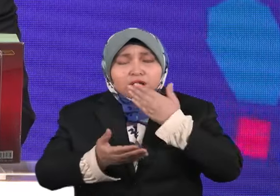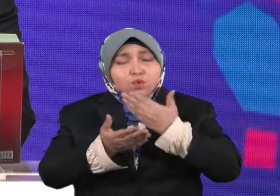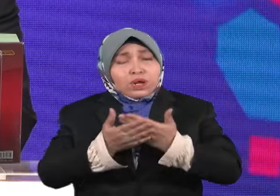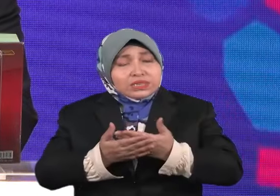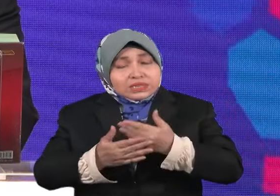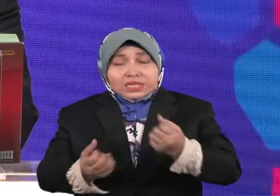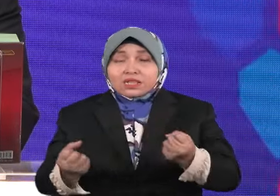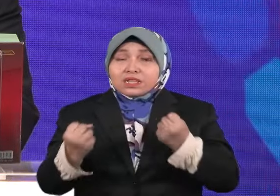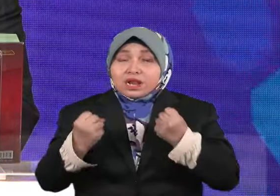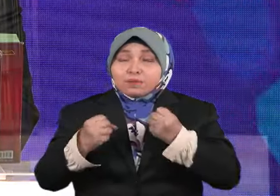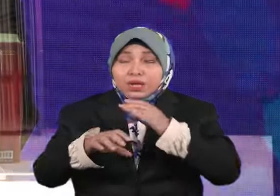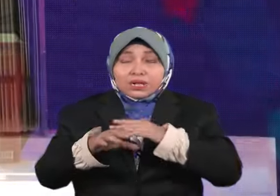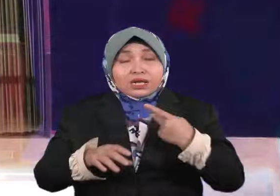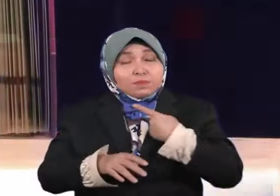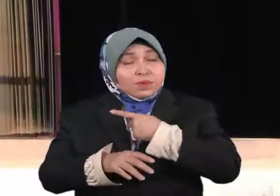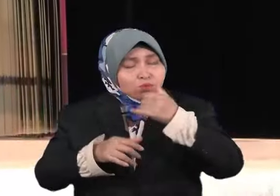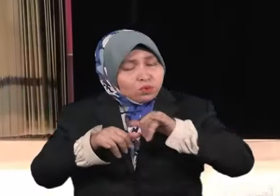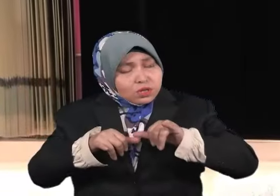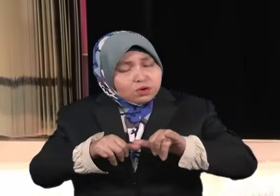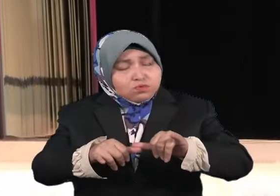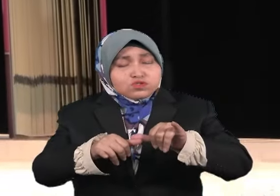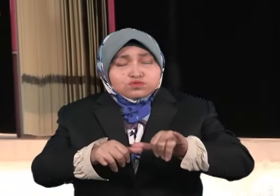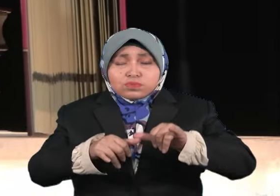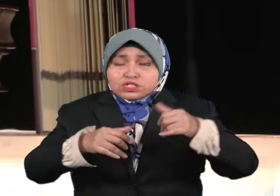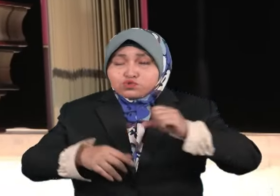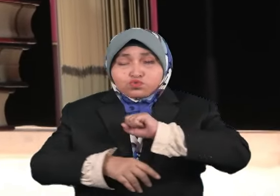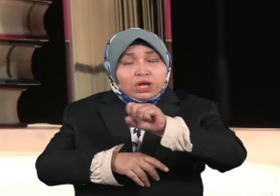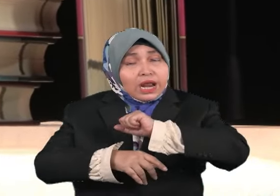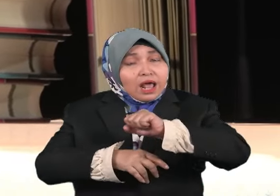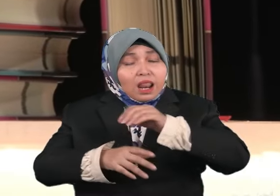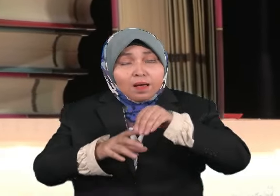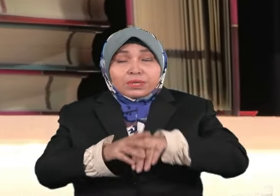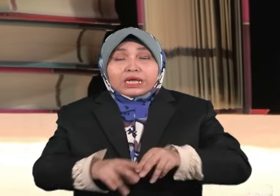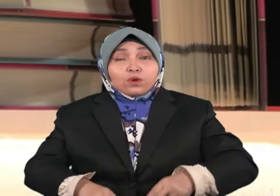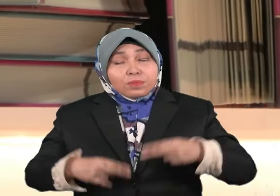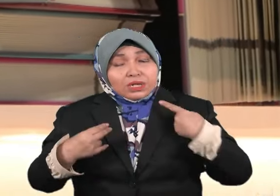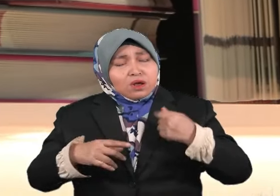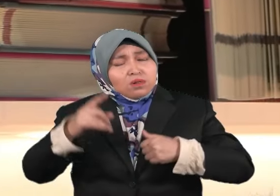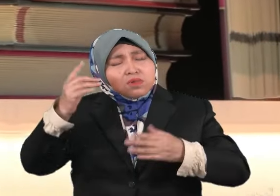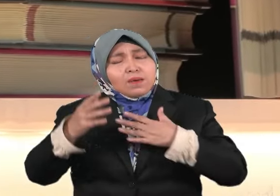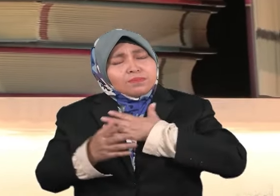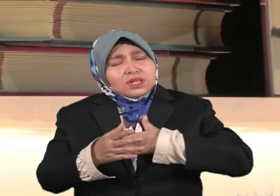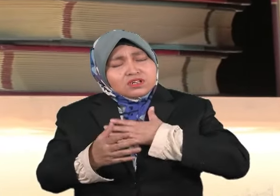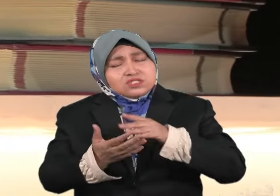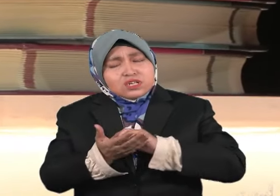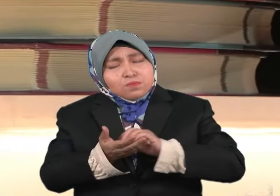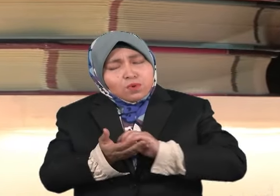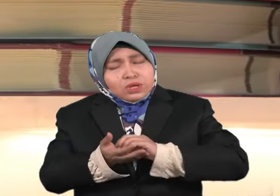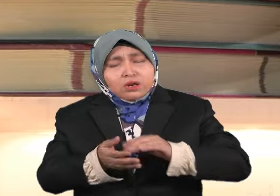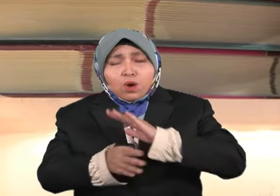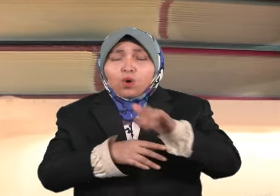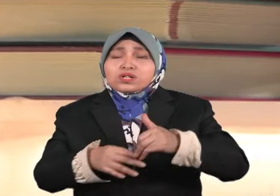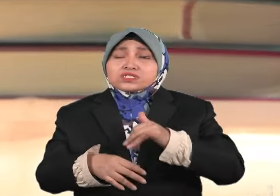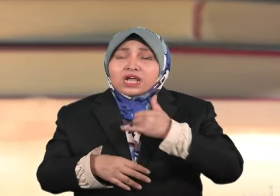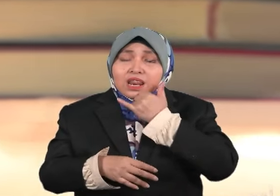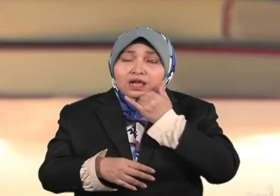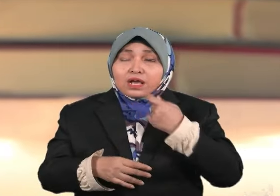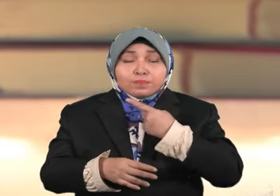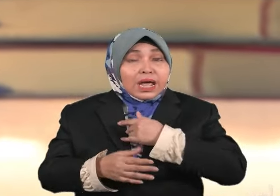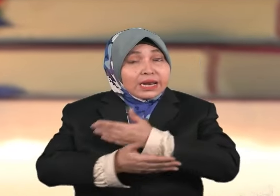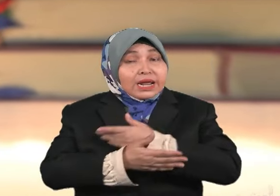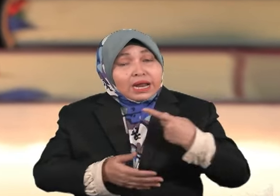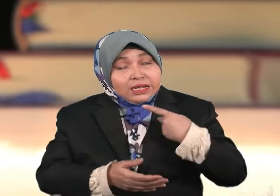ya Allah untuk terus kami berjuang ya Allah dalam kehidupan ini ya Allah. Ya Allah, ampunkanlah segala salah silap kami, ayah-ayah kami, anak-anak